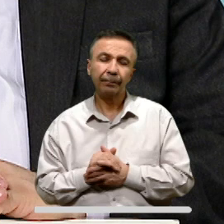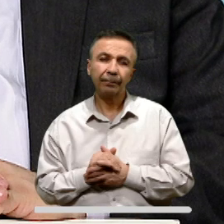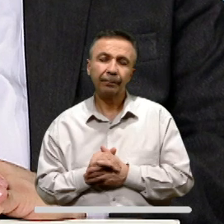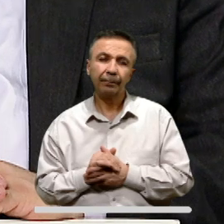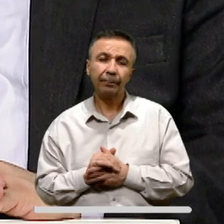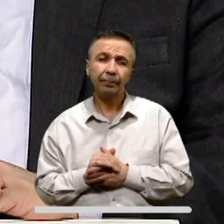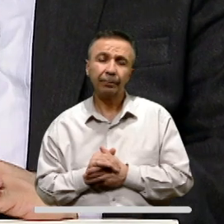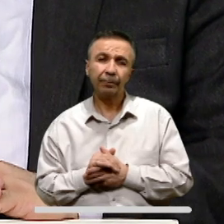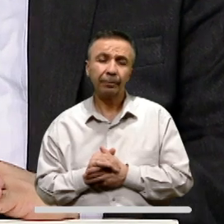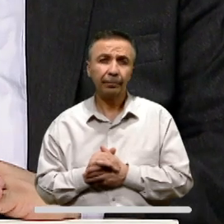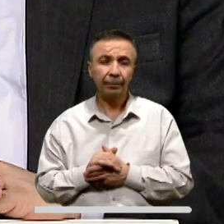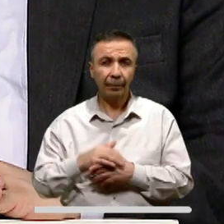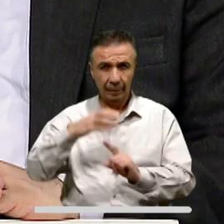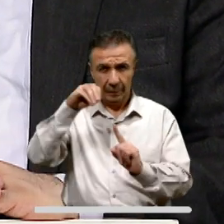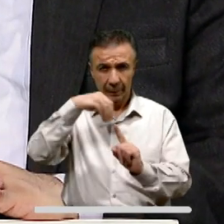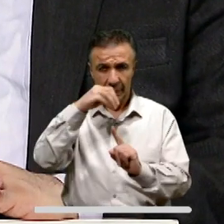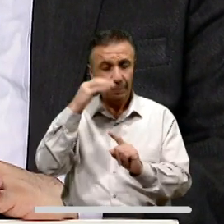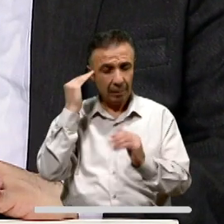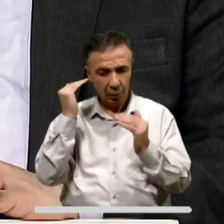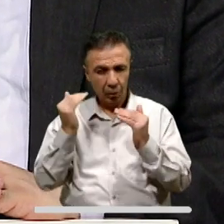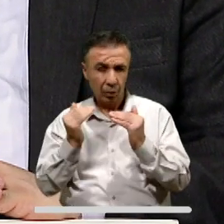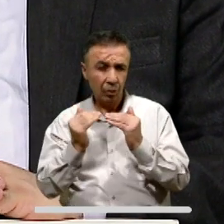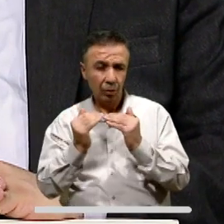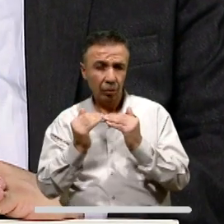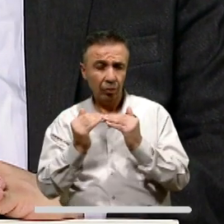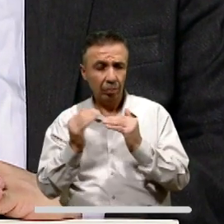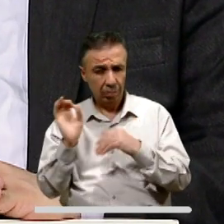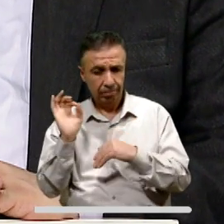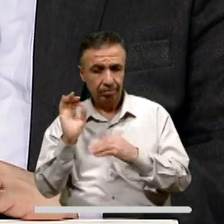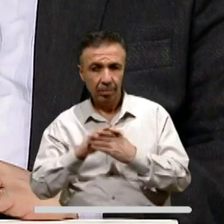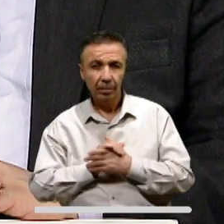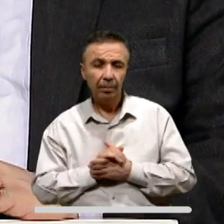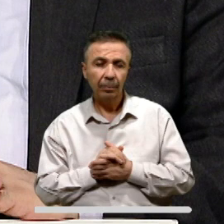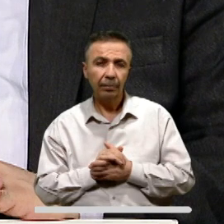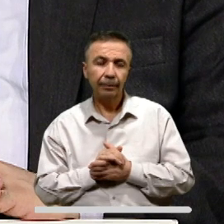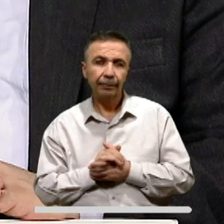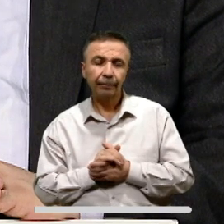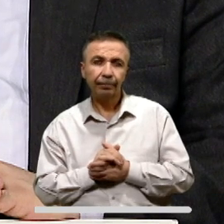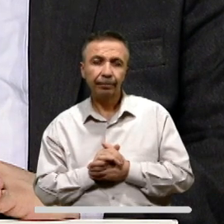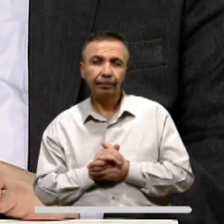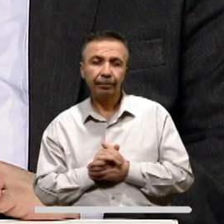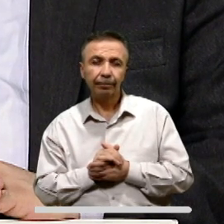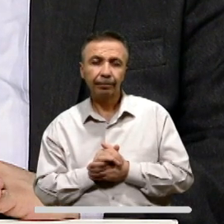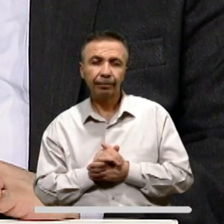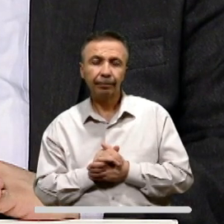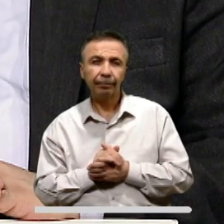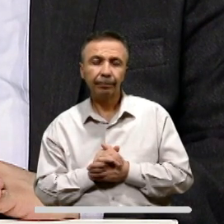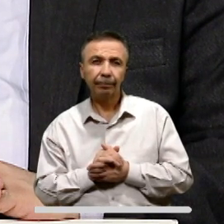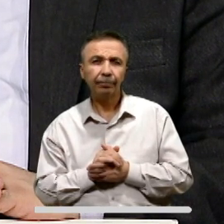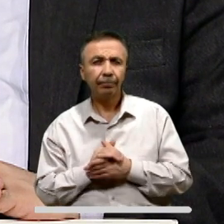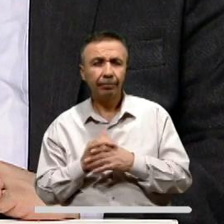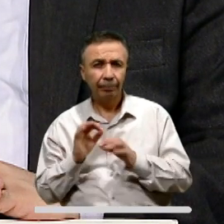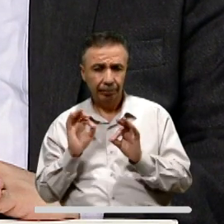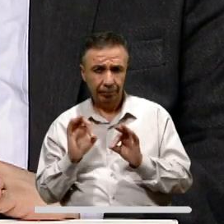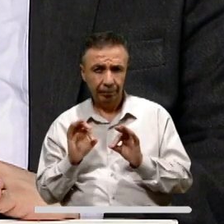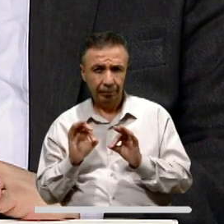Zaten imama uyuyorsunuz değil mi? Evet. Tamam. Cemaati yakalamak. Evet. Peki. Ve şimdi